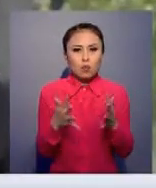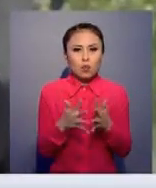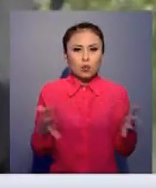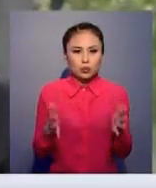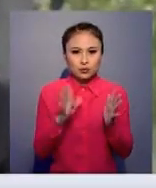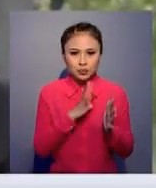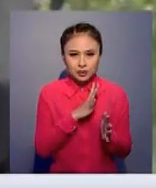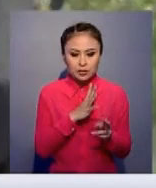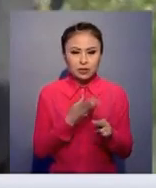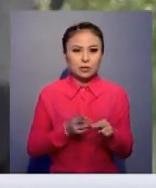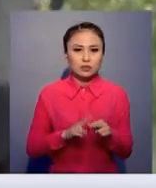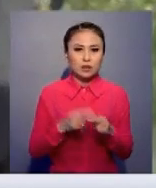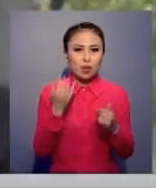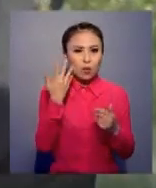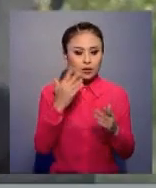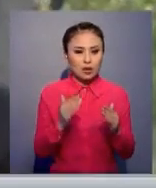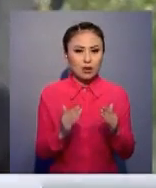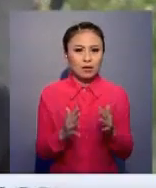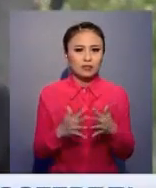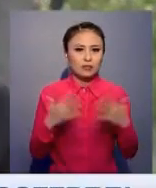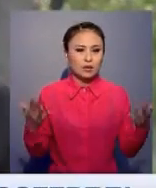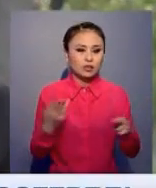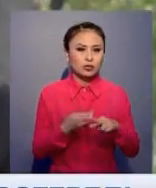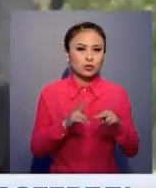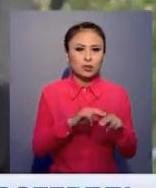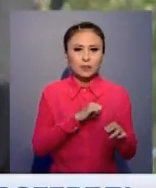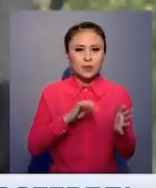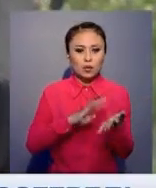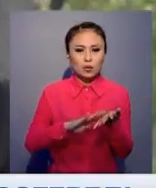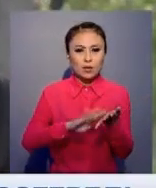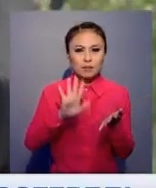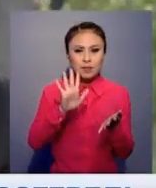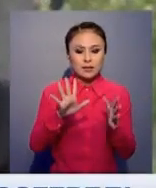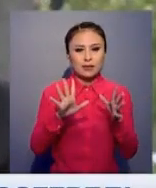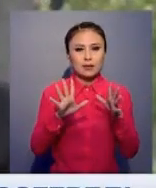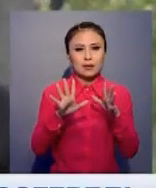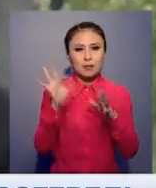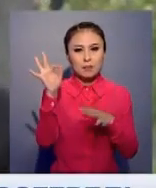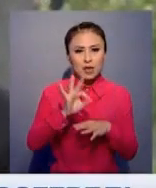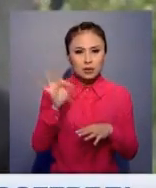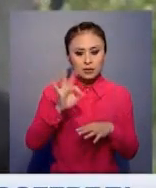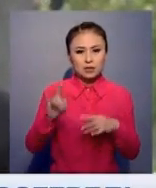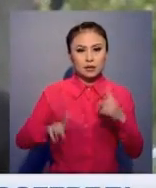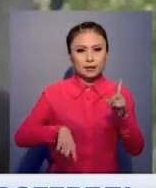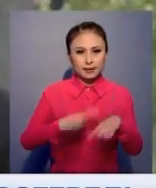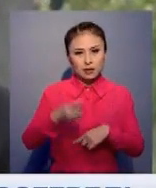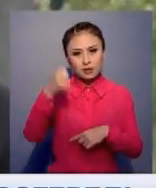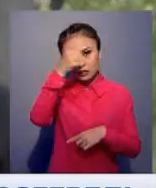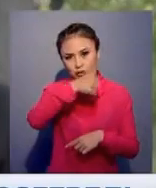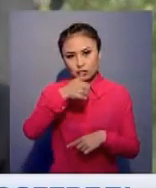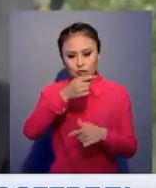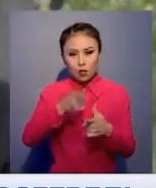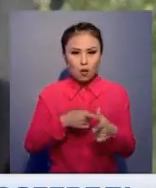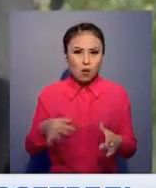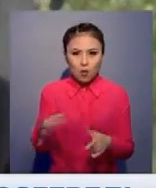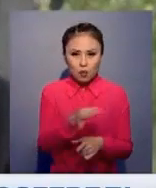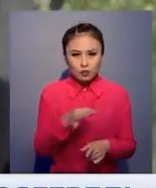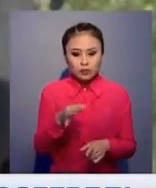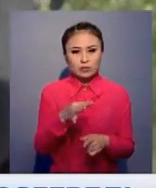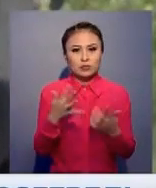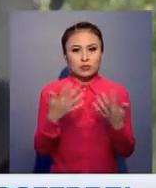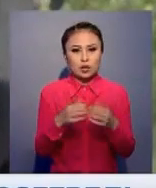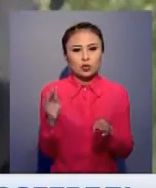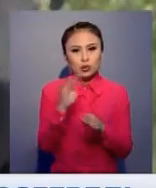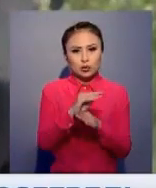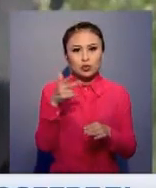ашылады. Осы ашылатын орындар есебінен біз 95%-ға жетеміз. Келесі жылы біз облыс бойынша тағы